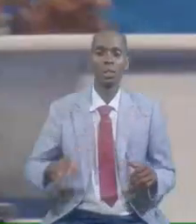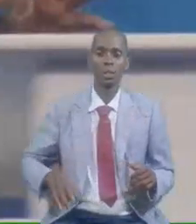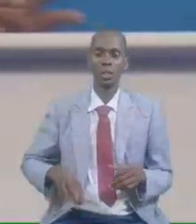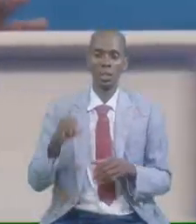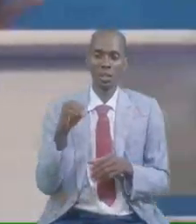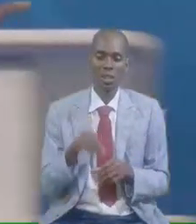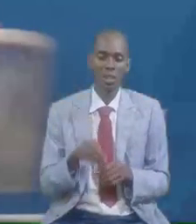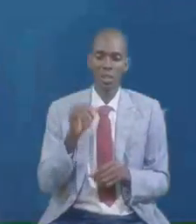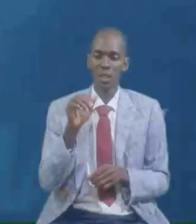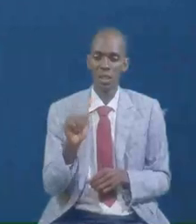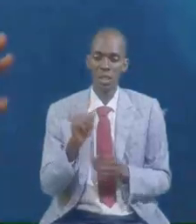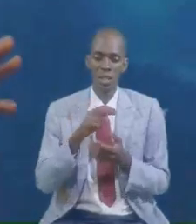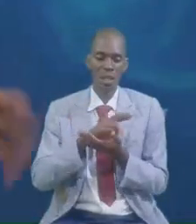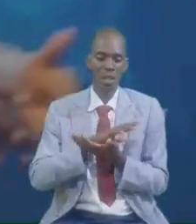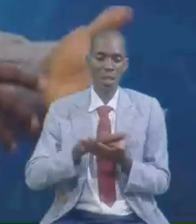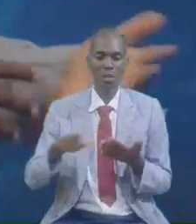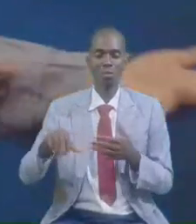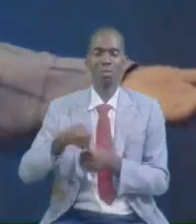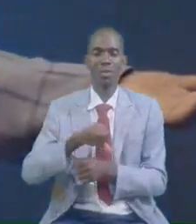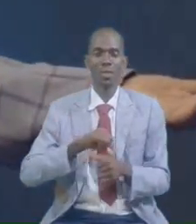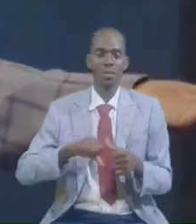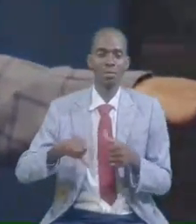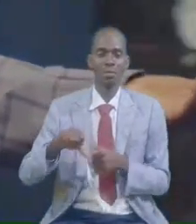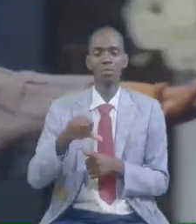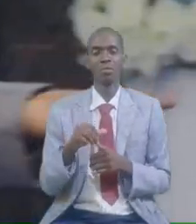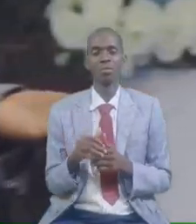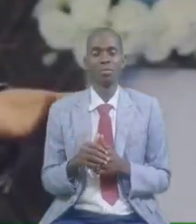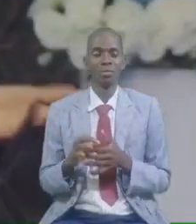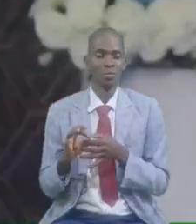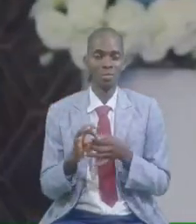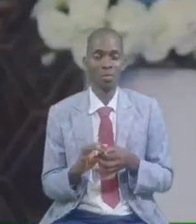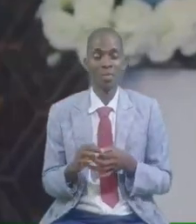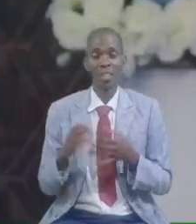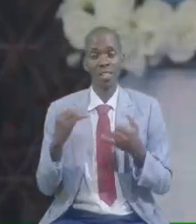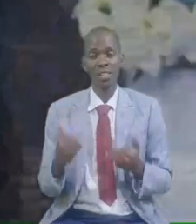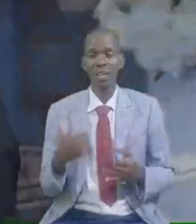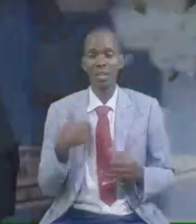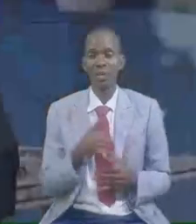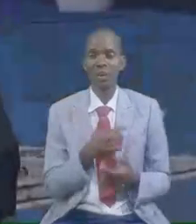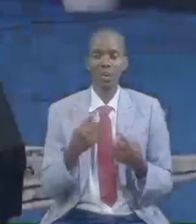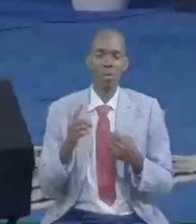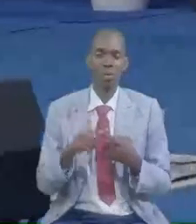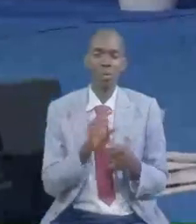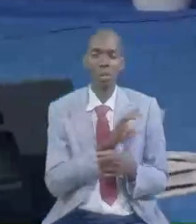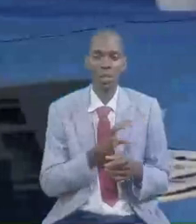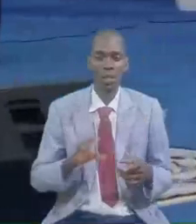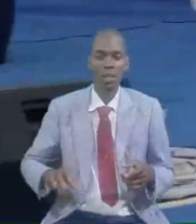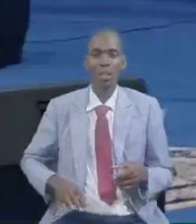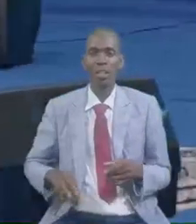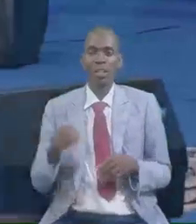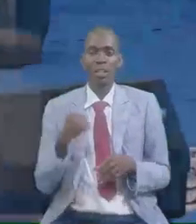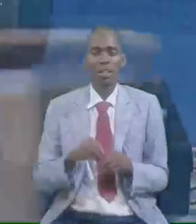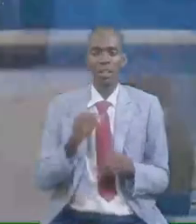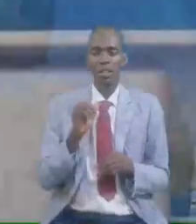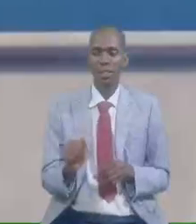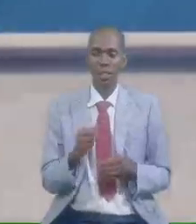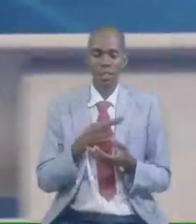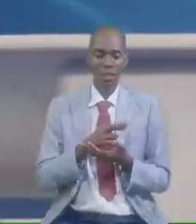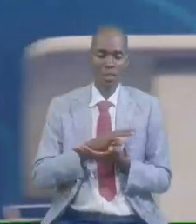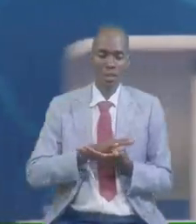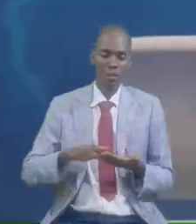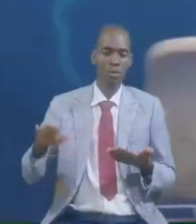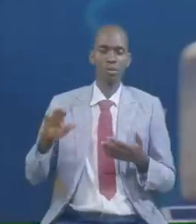une sainte communion. Maintenant, nous venons à Christ et nous venons à Christ dans